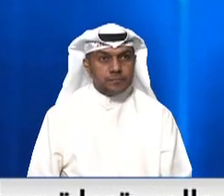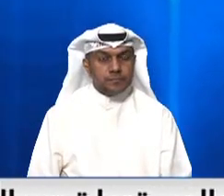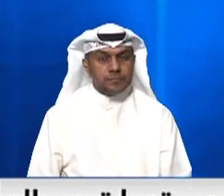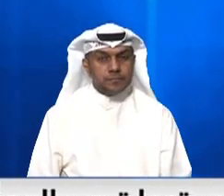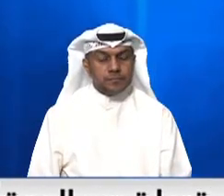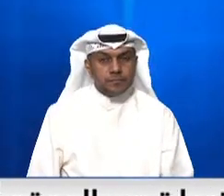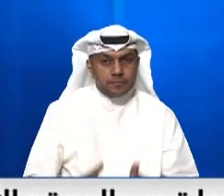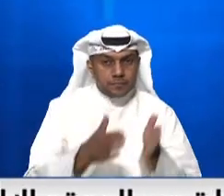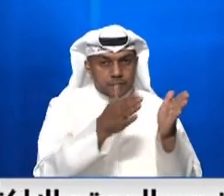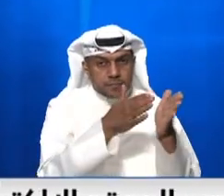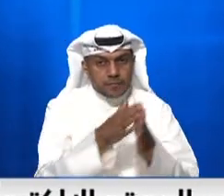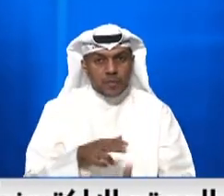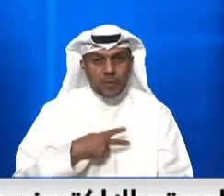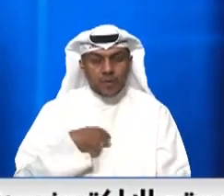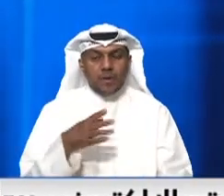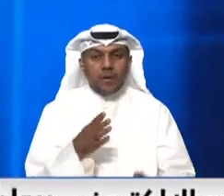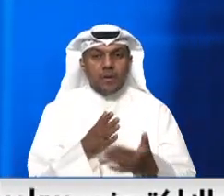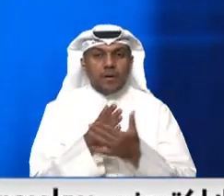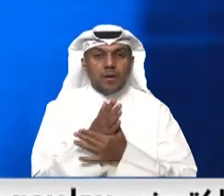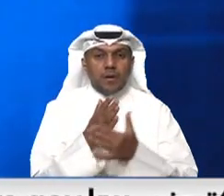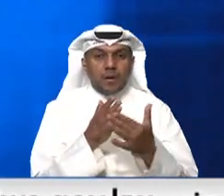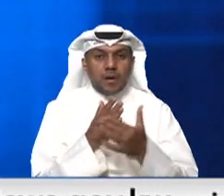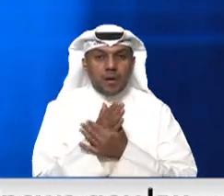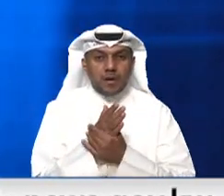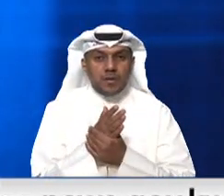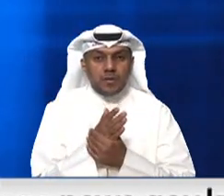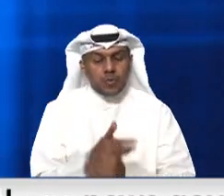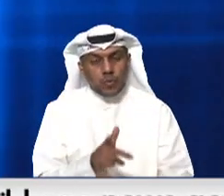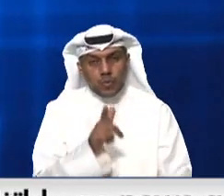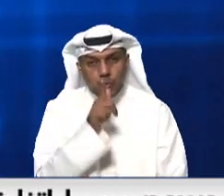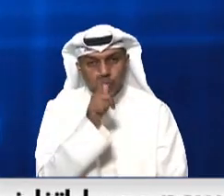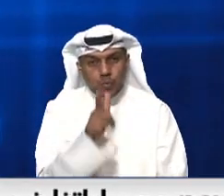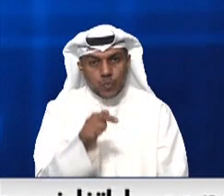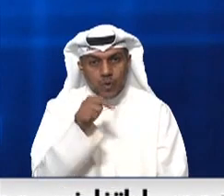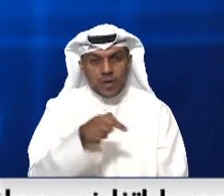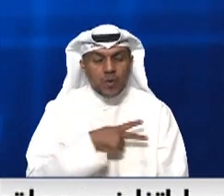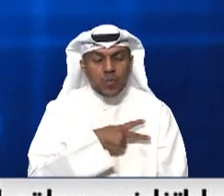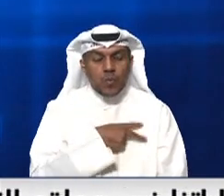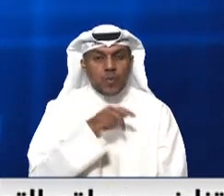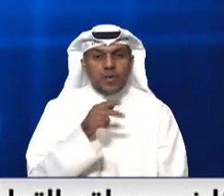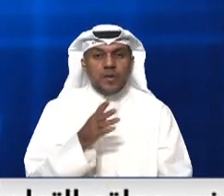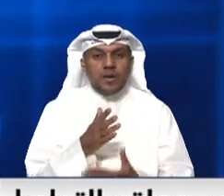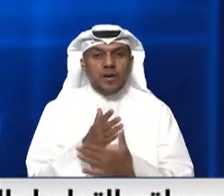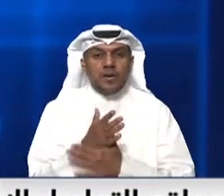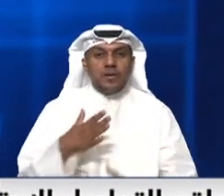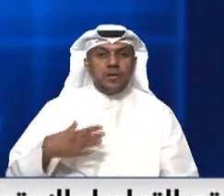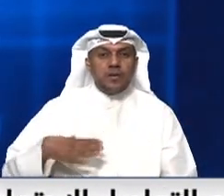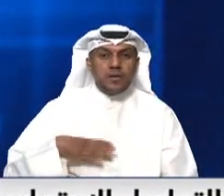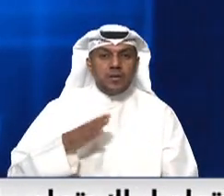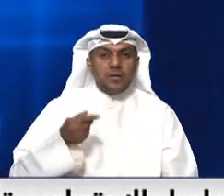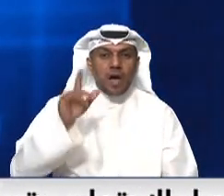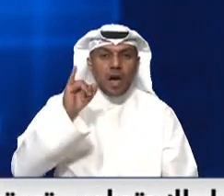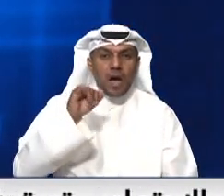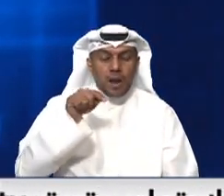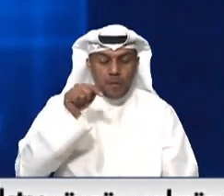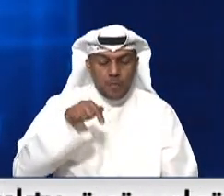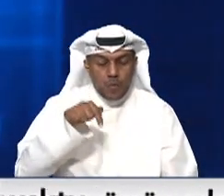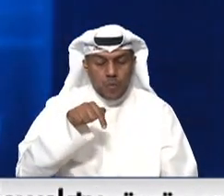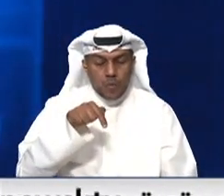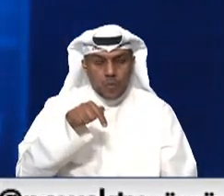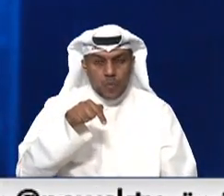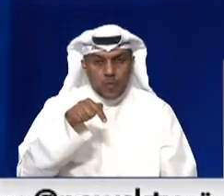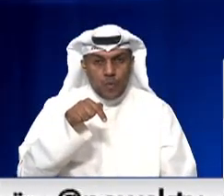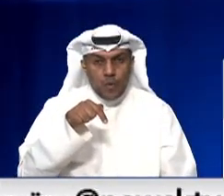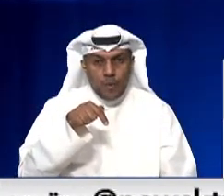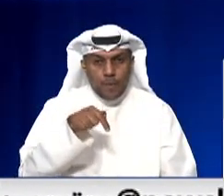اعلنت وزاره الخارجيه انه بناء على تعليمات مباشره من وزير الخارجيه الشيخ سالم عبد الله الجابر الصباح